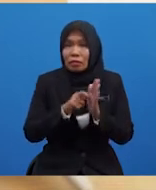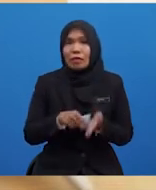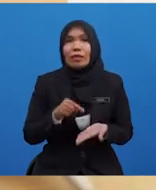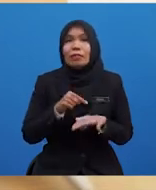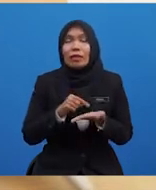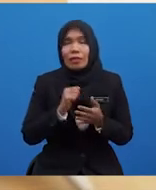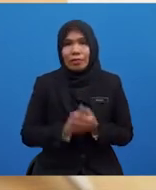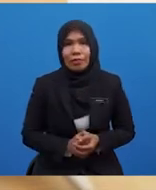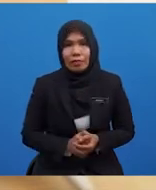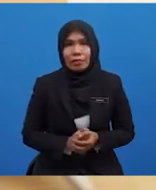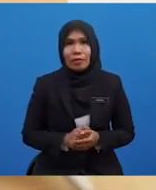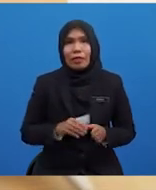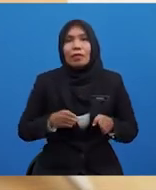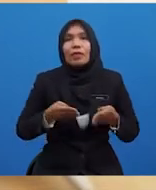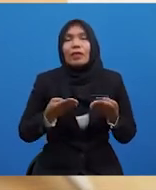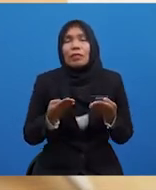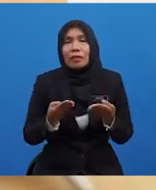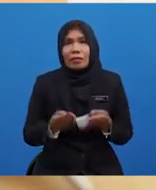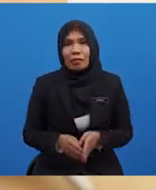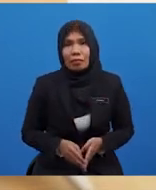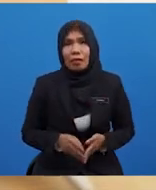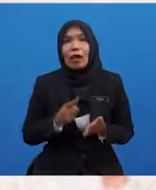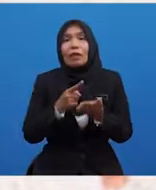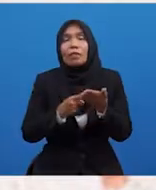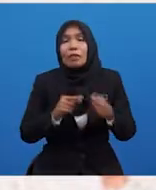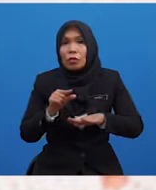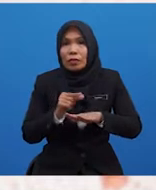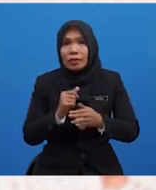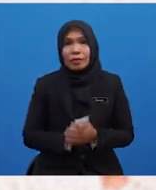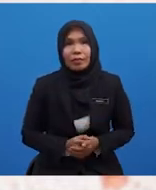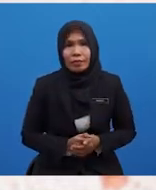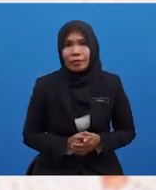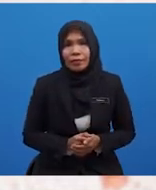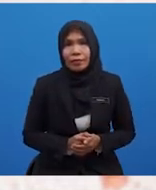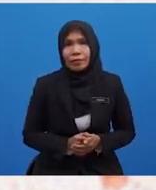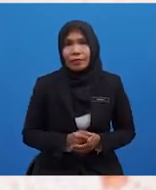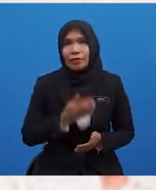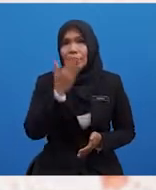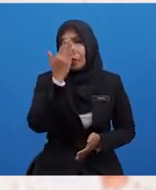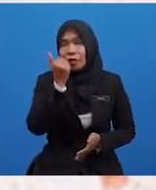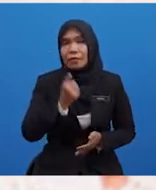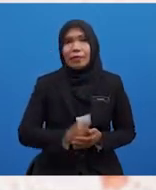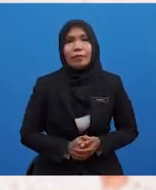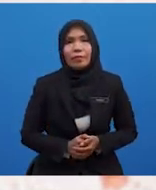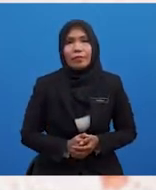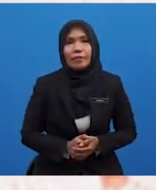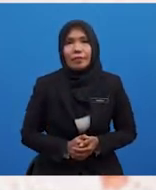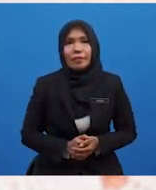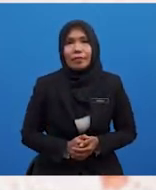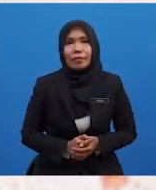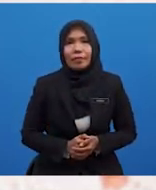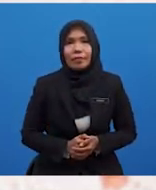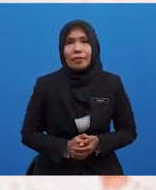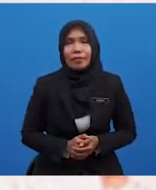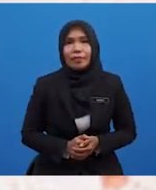bagaimana atau apa kegunaannya. Mengapa gambar rajah ini dinamakan